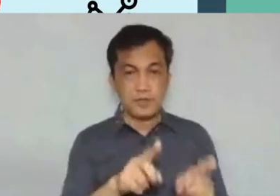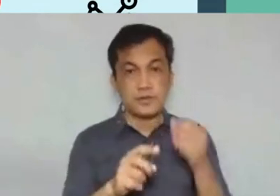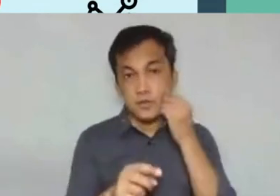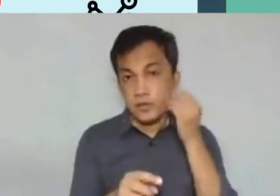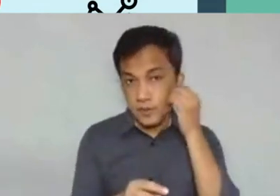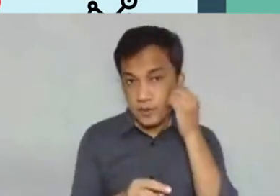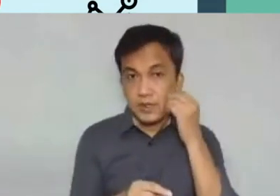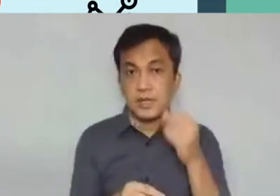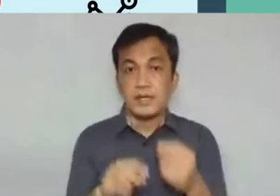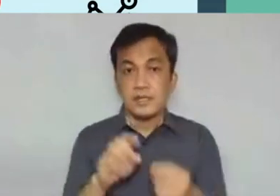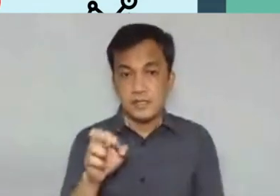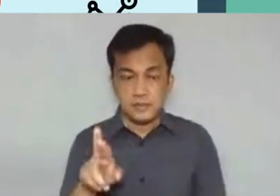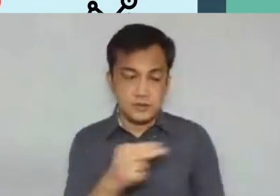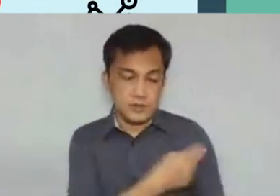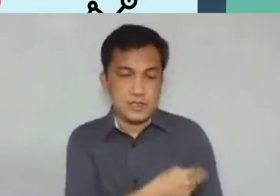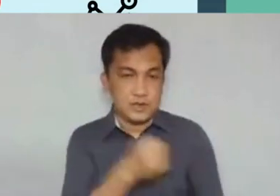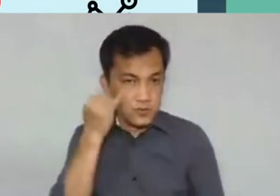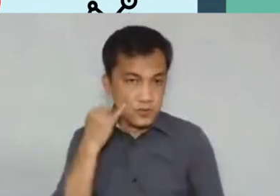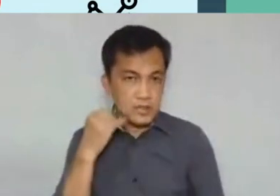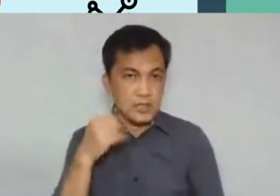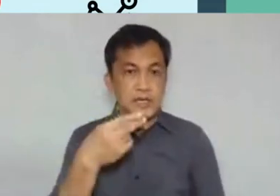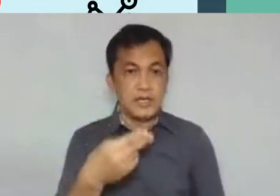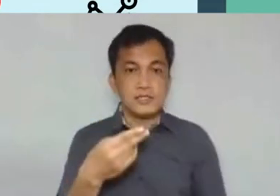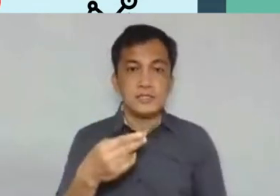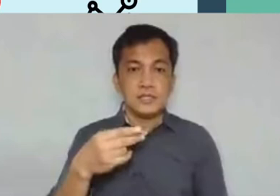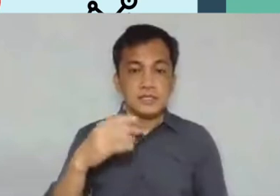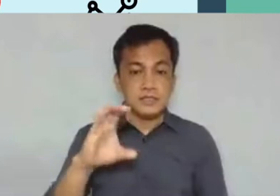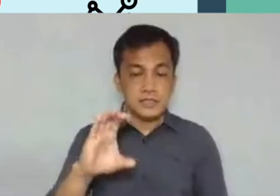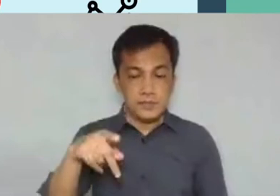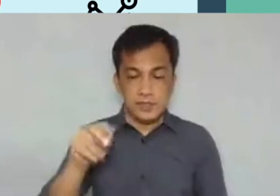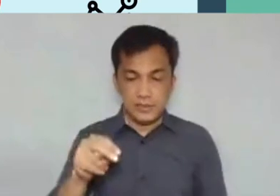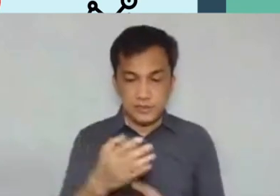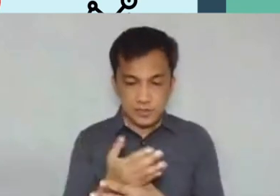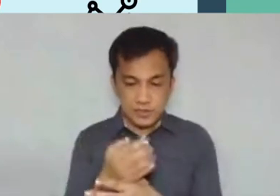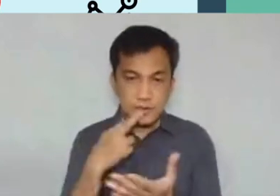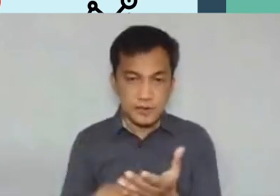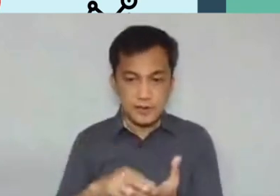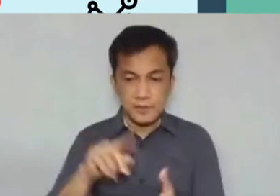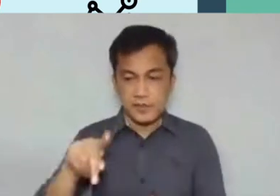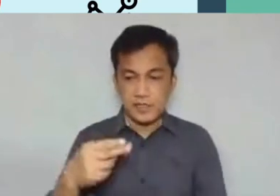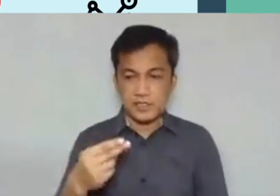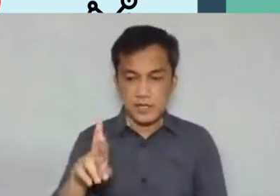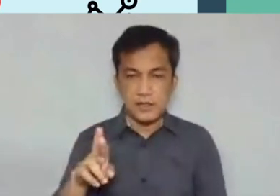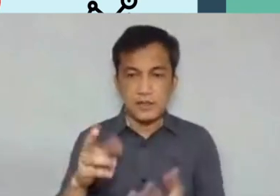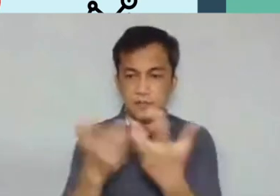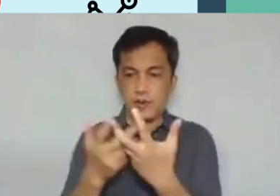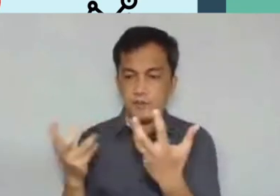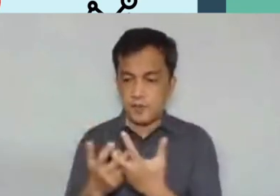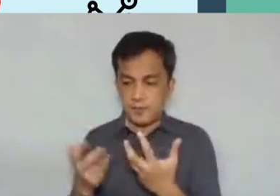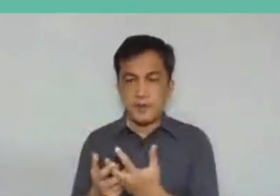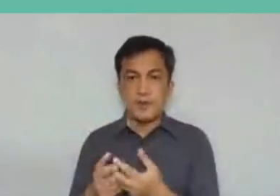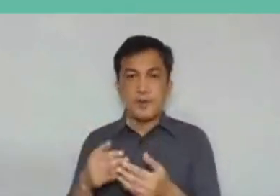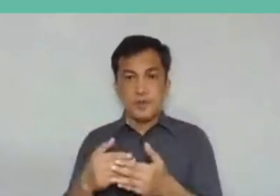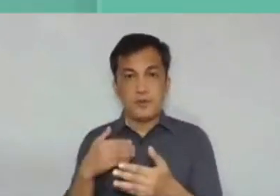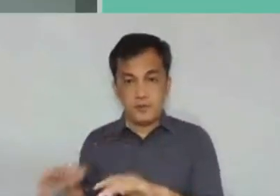Juana, ang kanyang HCPN Shared Health Record at ang kanyang PHR ay nasynchronize bago siya umalis ng ospital.